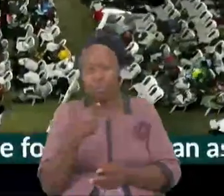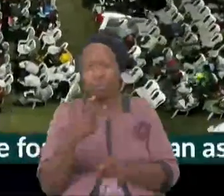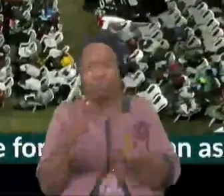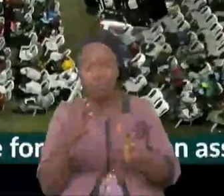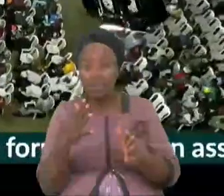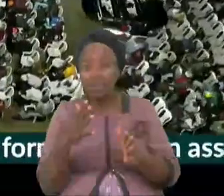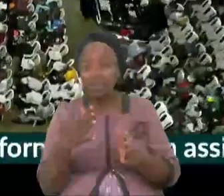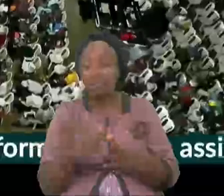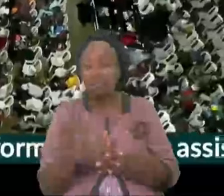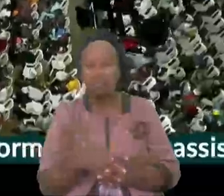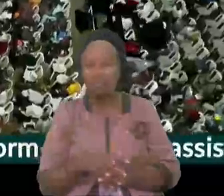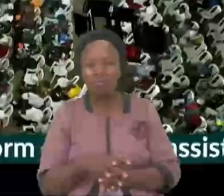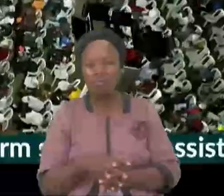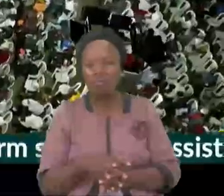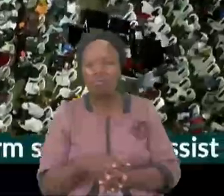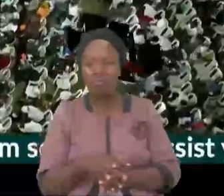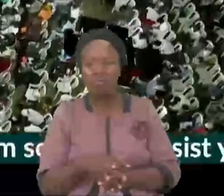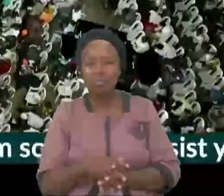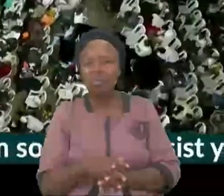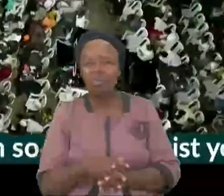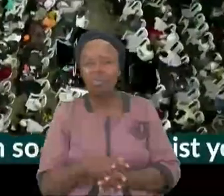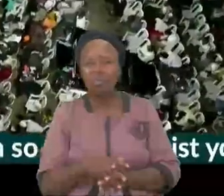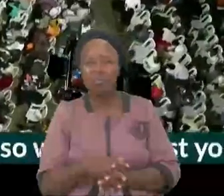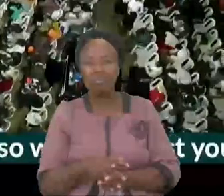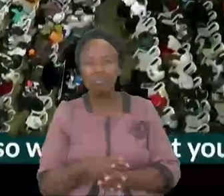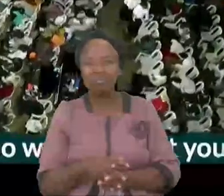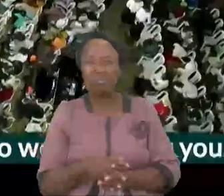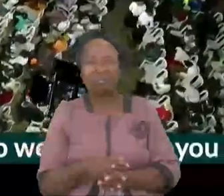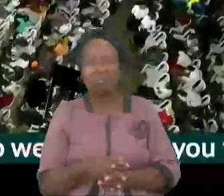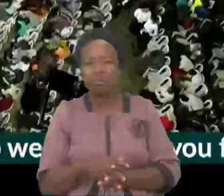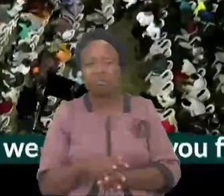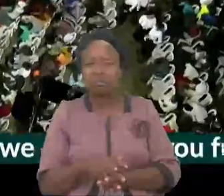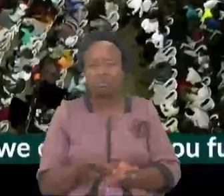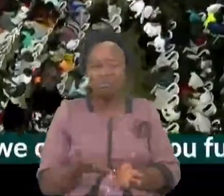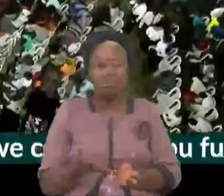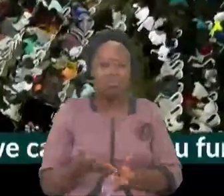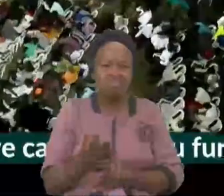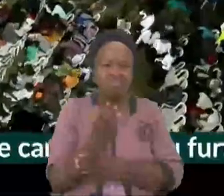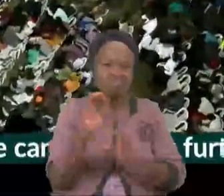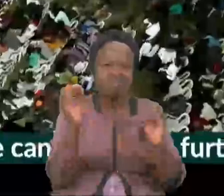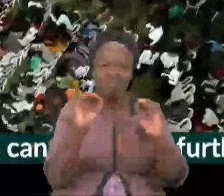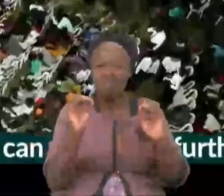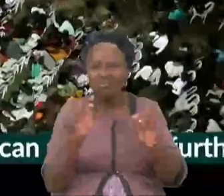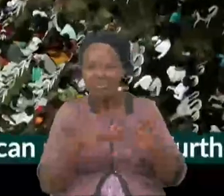Pour les autres, soyez en esprit de prière. Parce que l'homme de Dieu revient bientôt pour prier pour les malades.